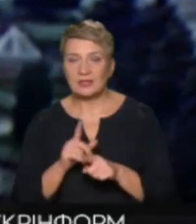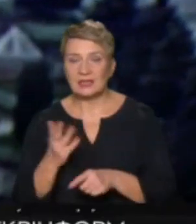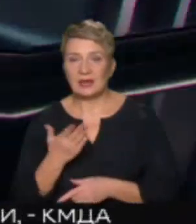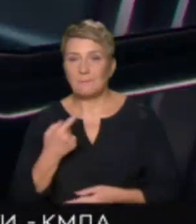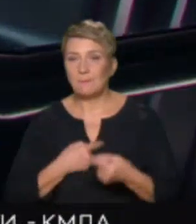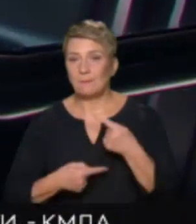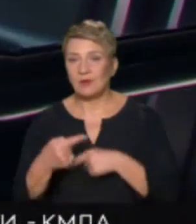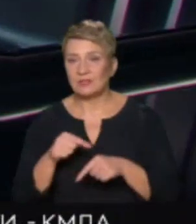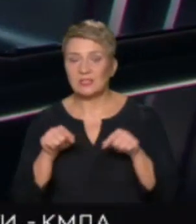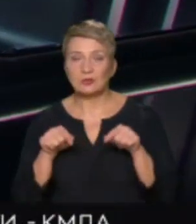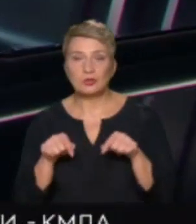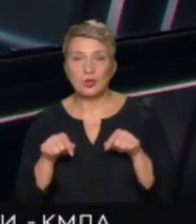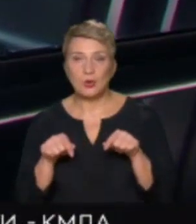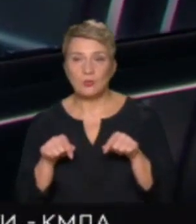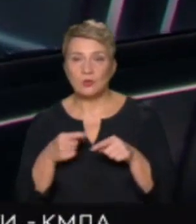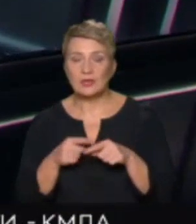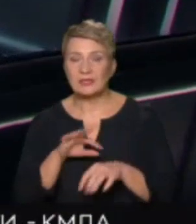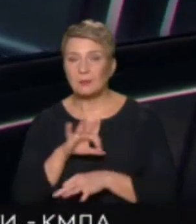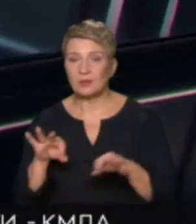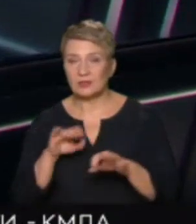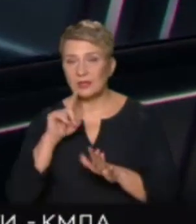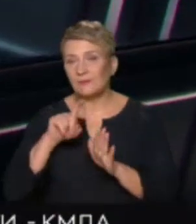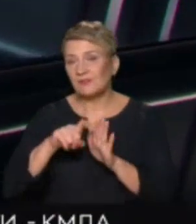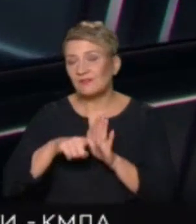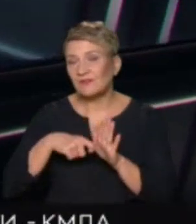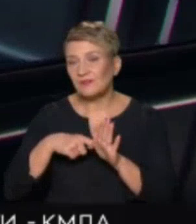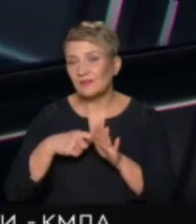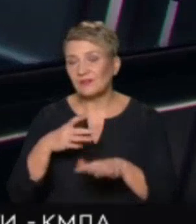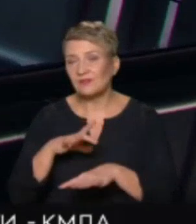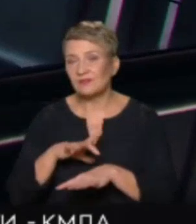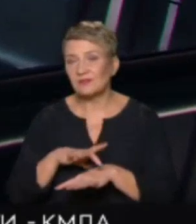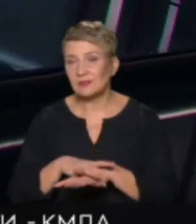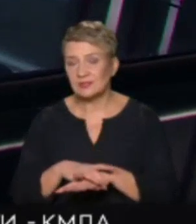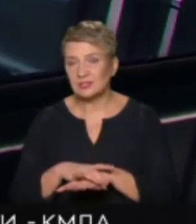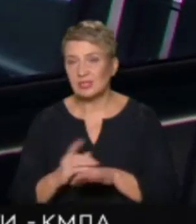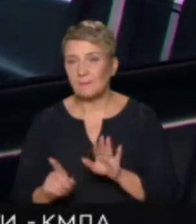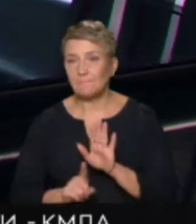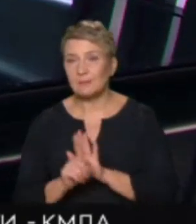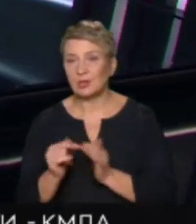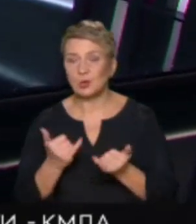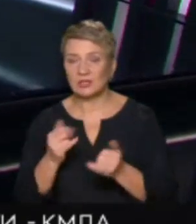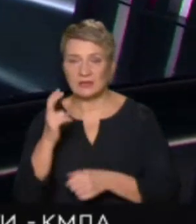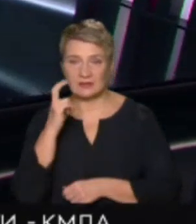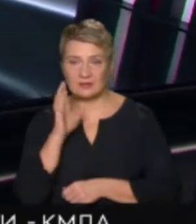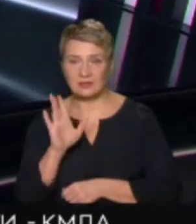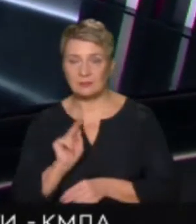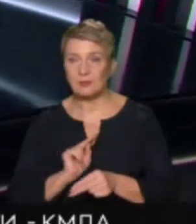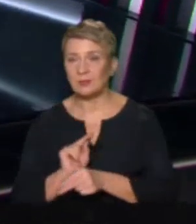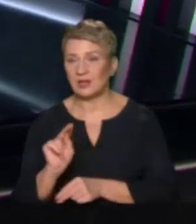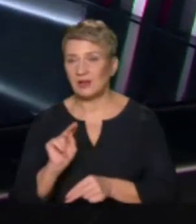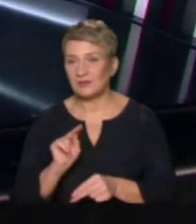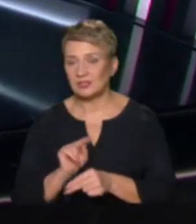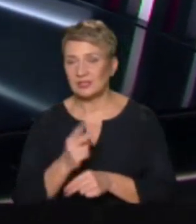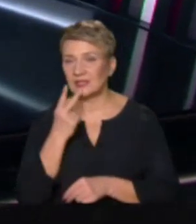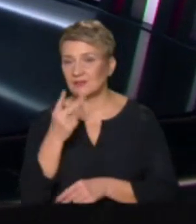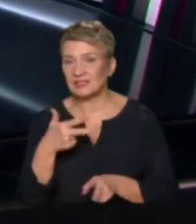повертається, тому цей проєкт і визначається як такий пілот для Києва, де ми будемо провчати, дивитися